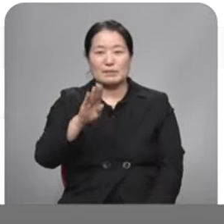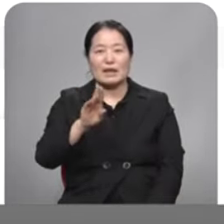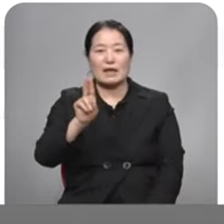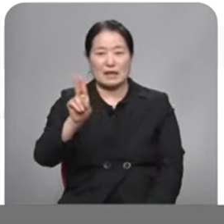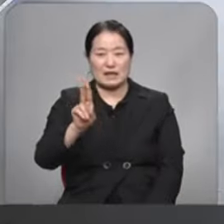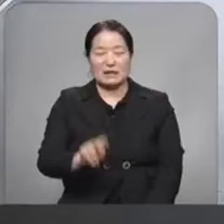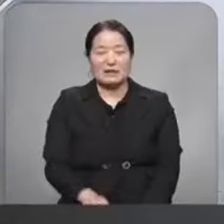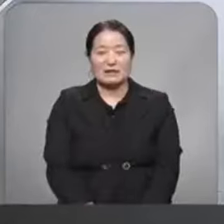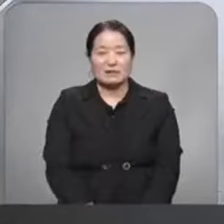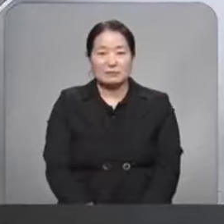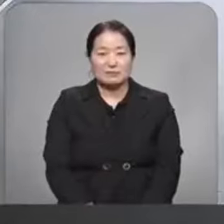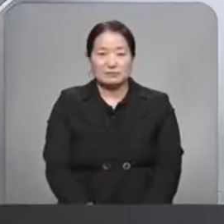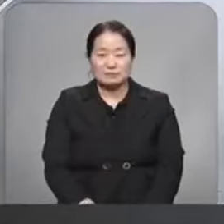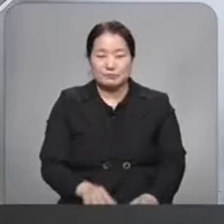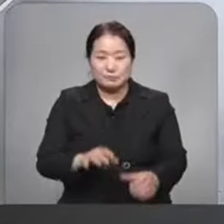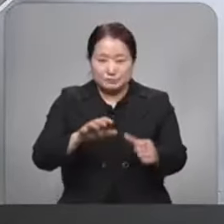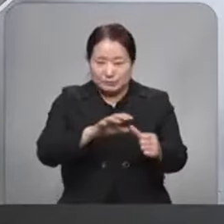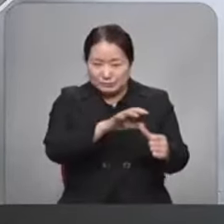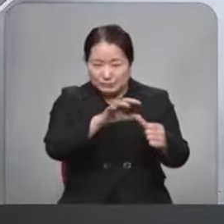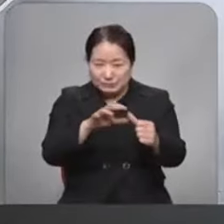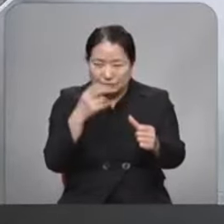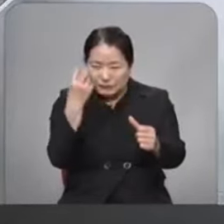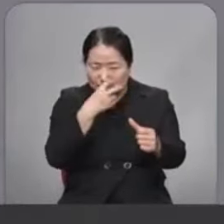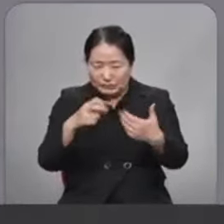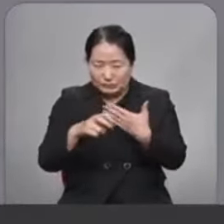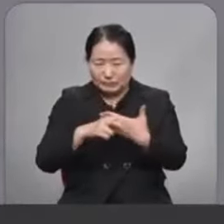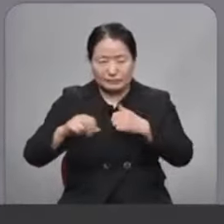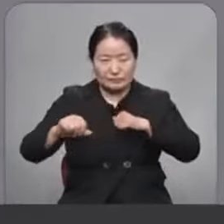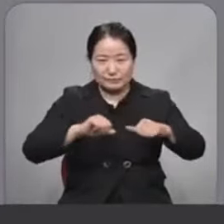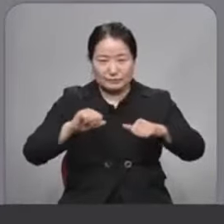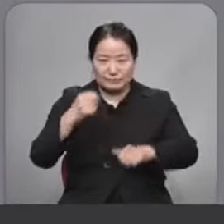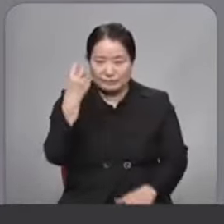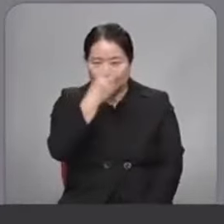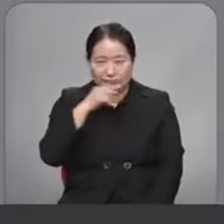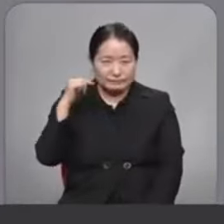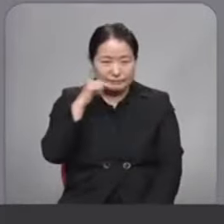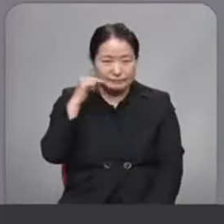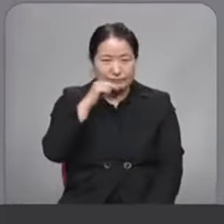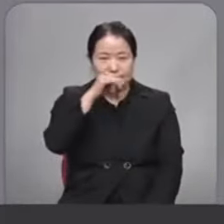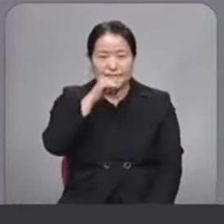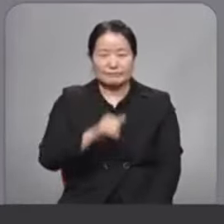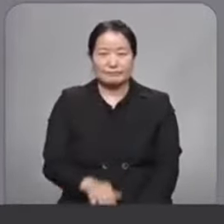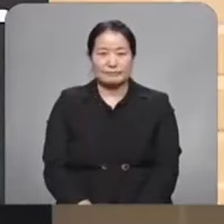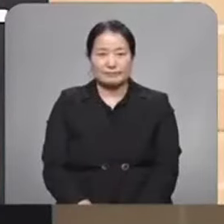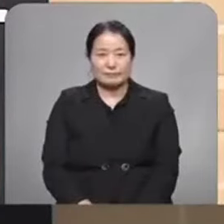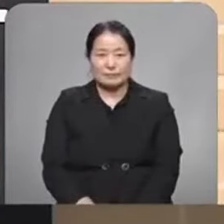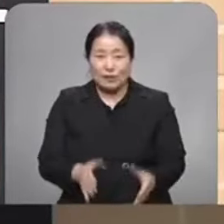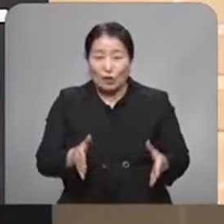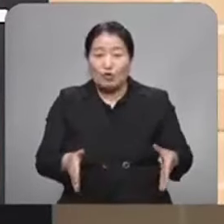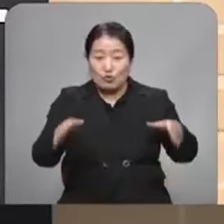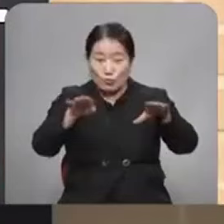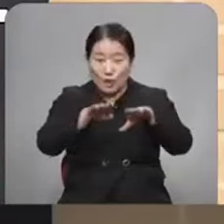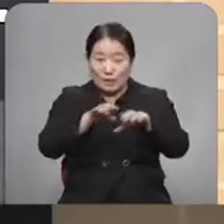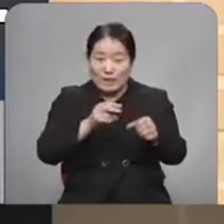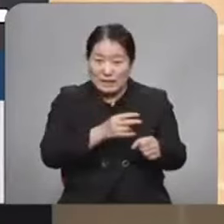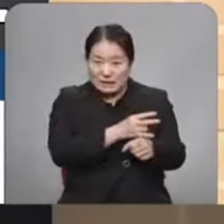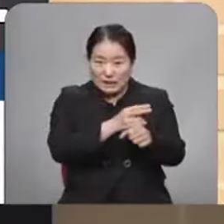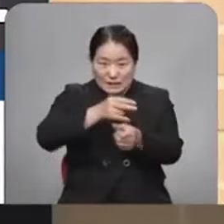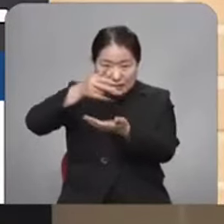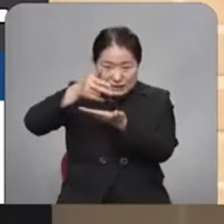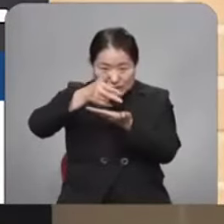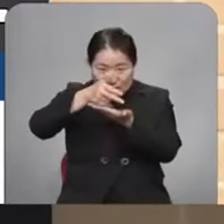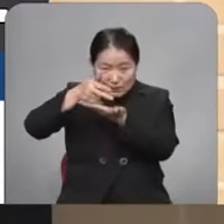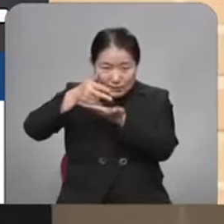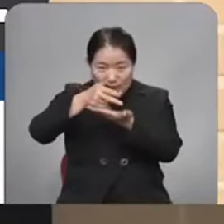기록했습니다 투표소 보안 관리와 불법 행위에 대한 단속은 강화됩니다 24시간 cct